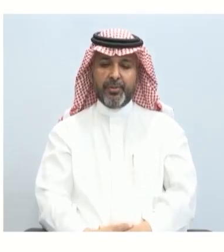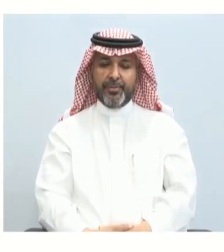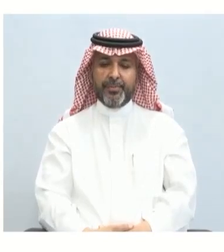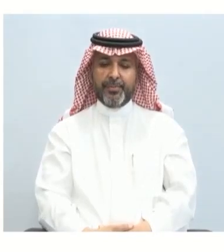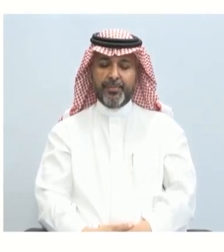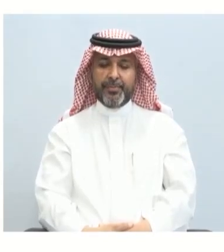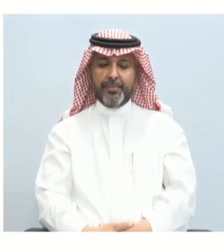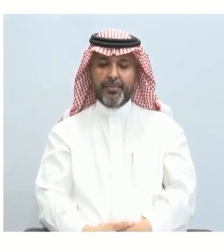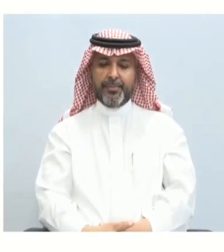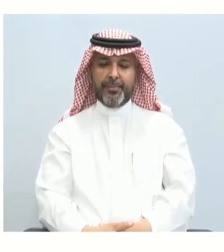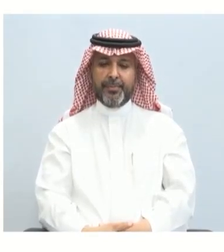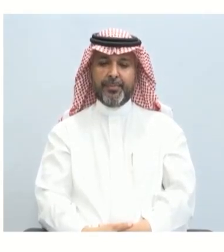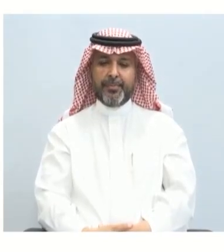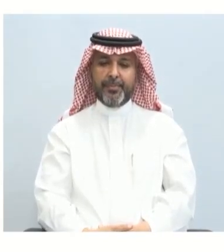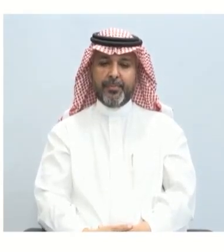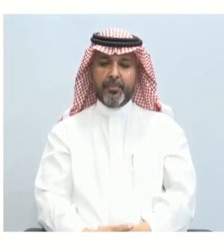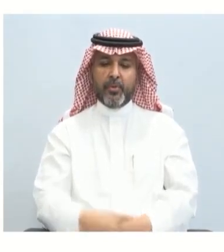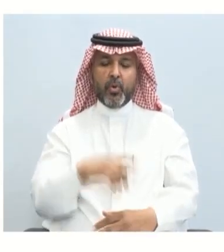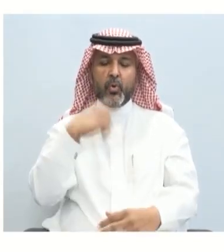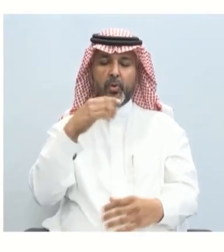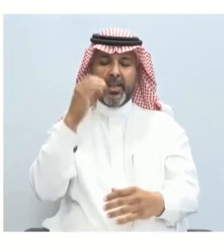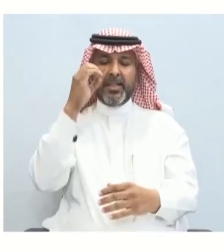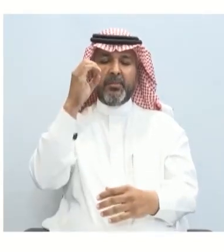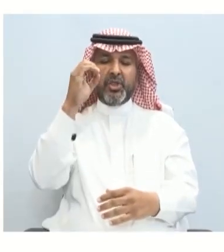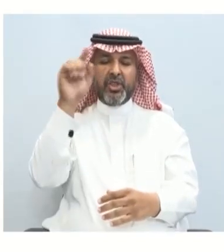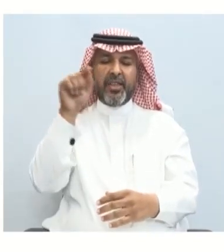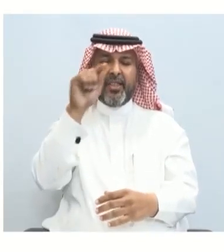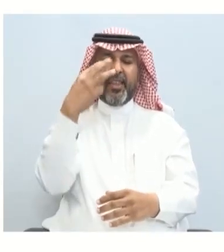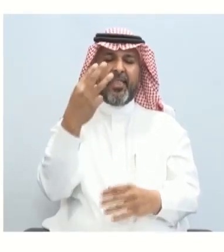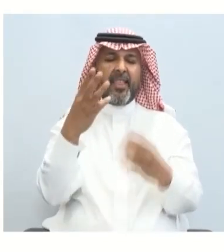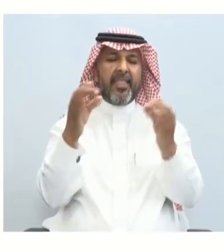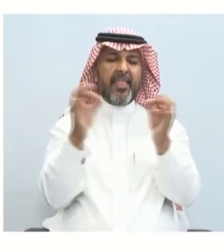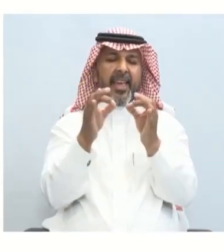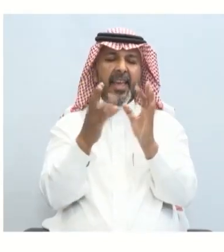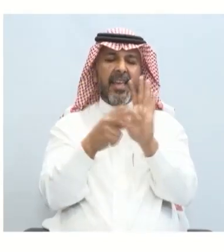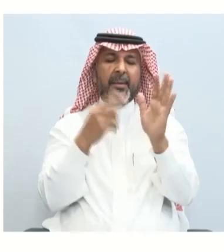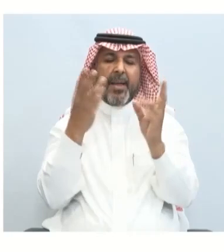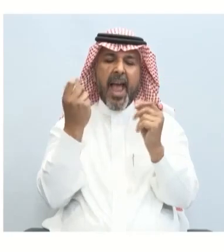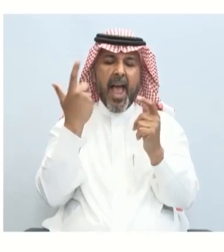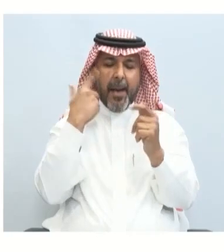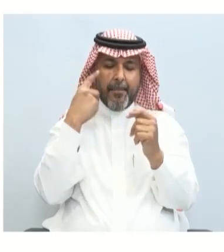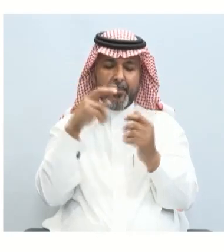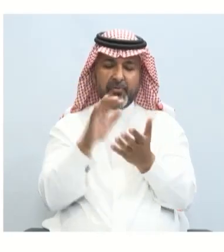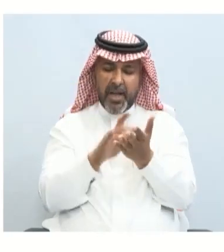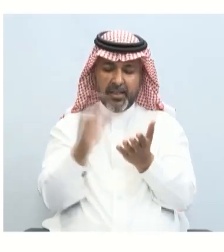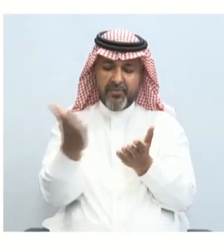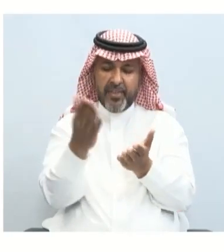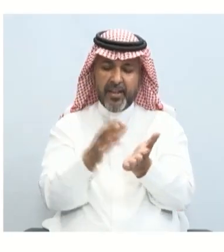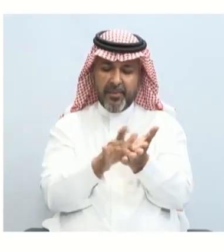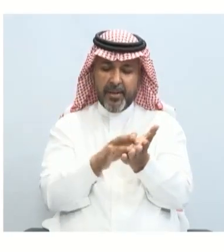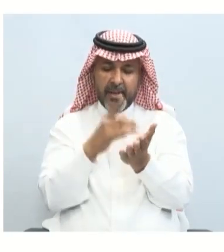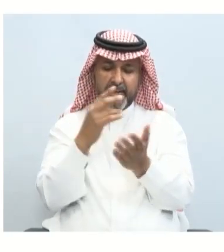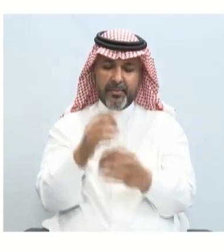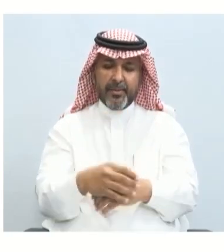قاللك ابغى الناتج مقرب الى اقرب جزء من 100 فتقول والله ان جذر الثلاثه يساوي